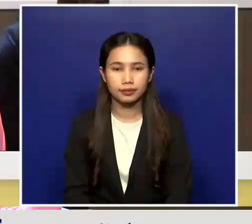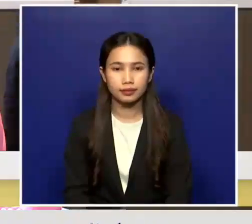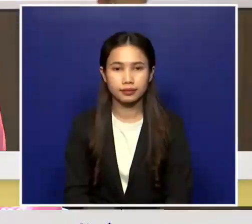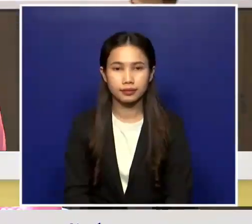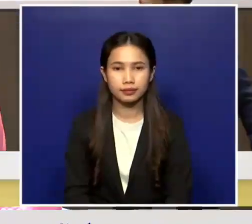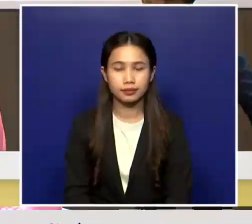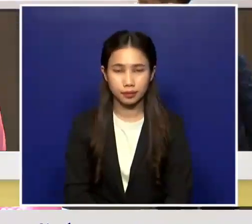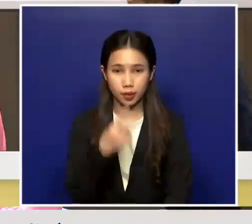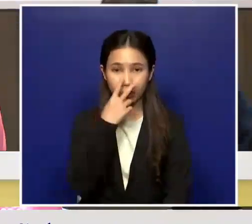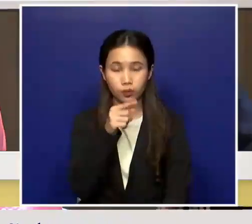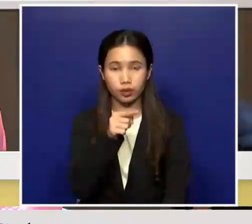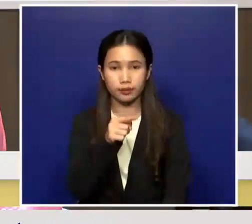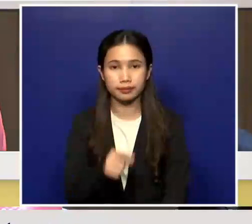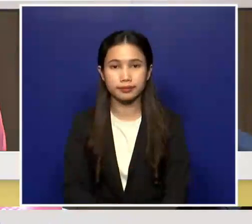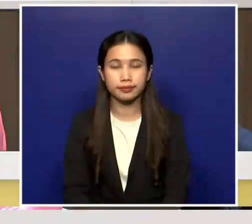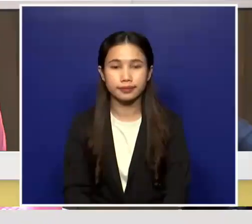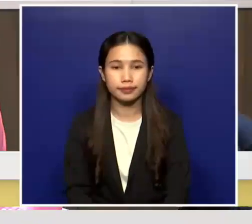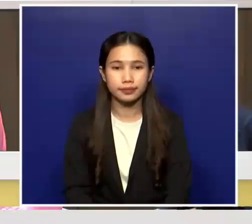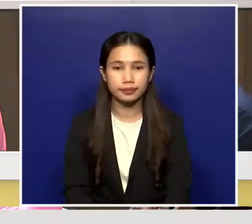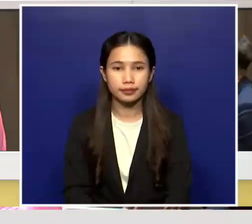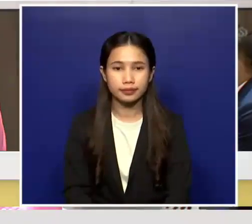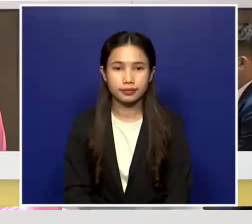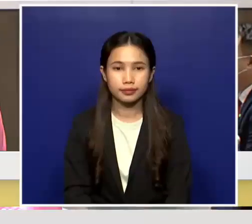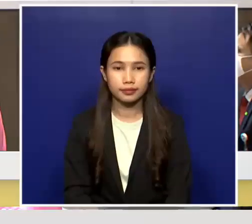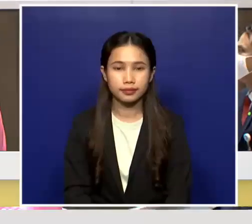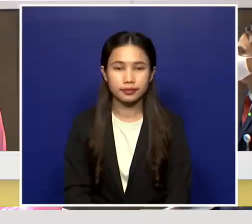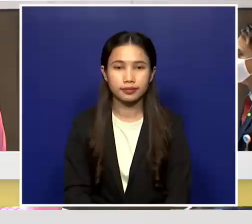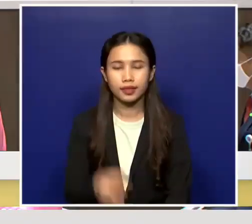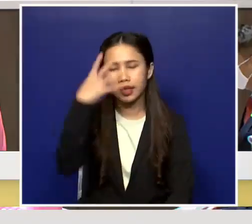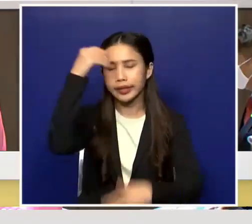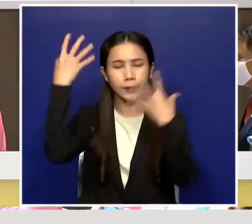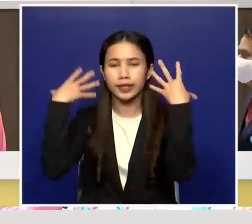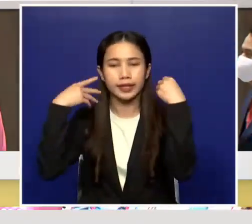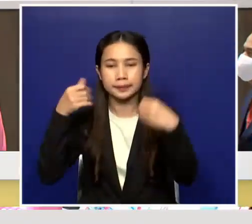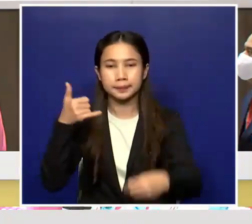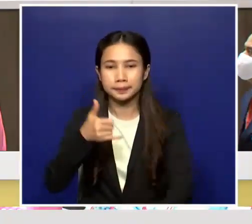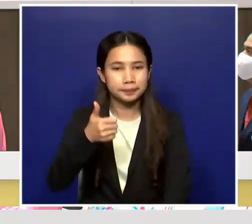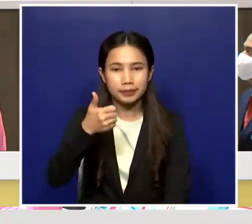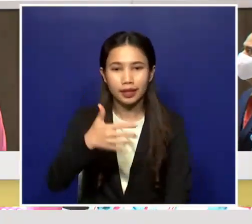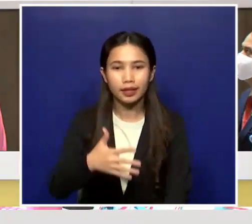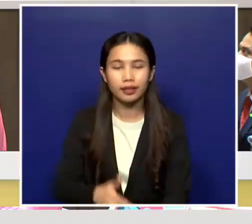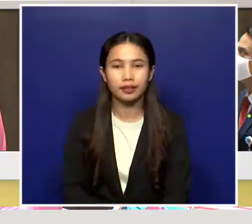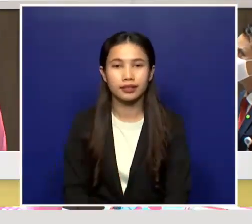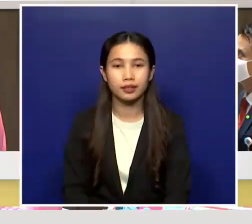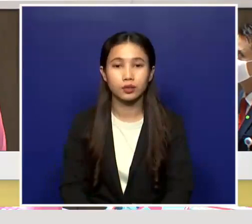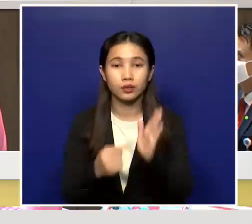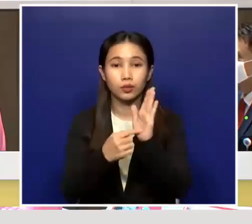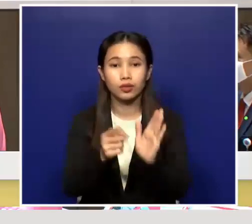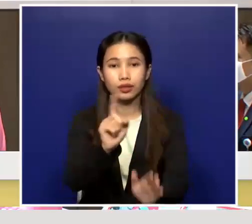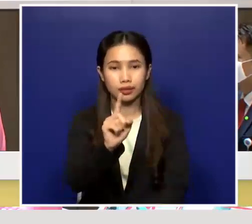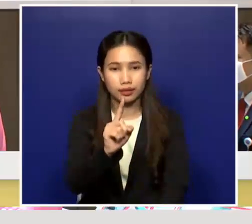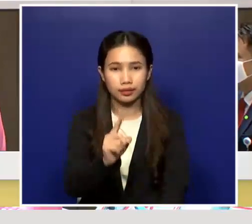ดูนะครับล็อกสเปคยังไงรู้ไหมครับเทวดาก็เข้าไม่ได้เช่นการล็อกสเปคของเขานะ